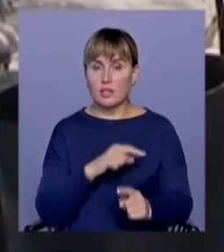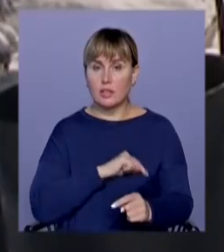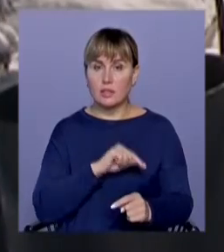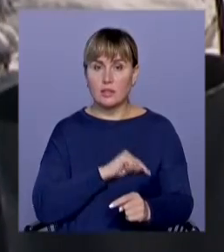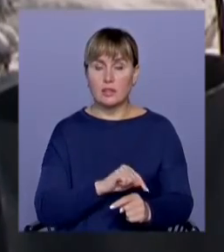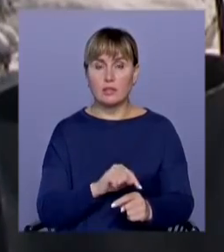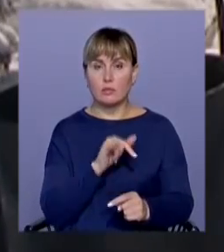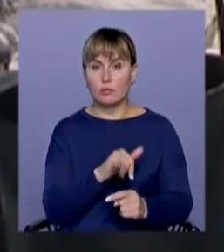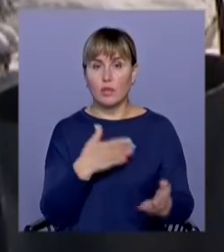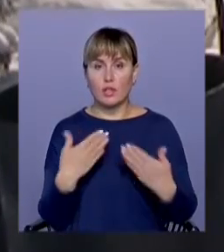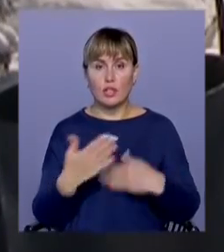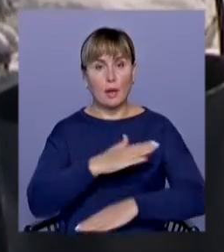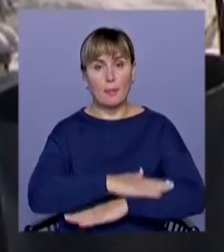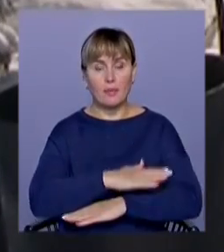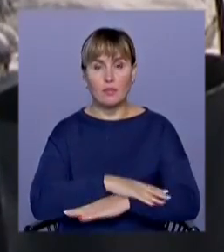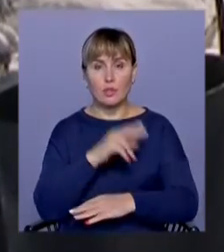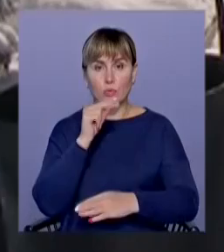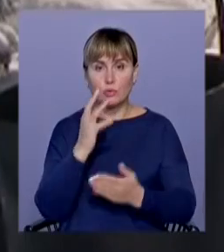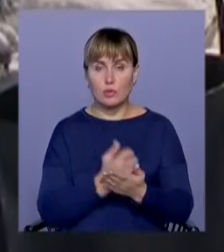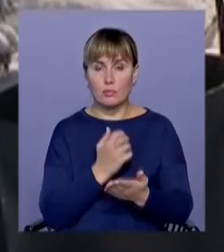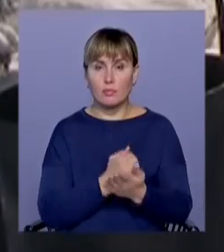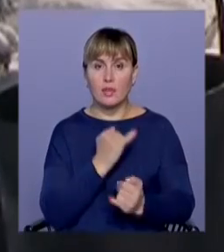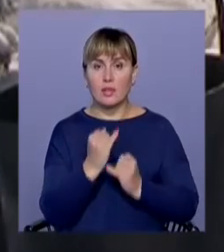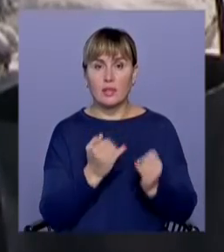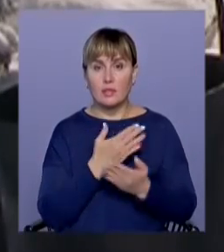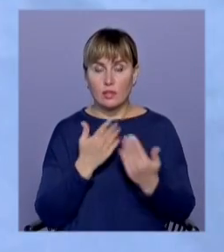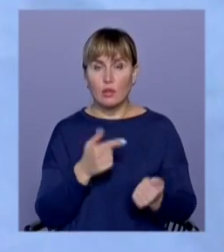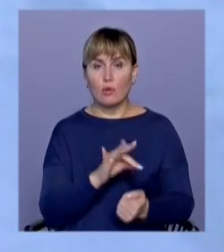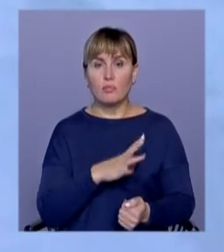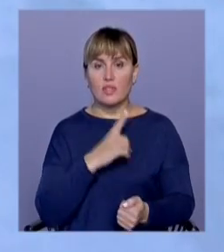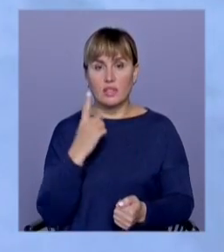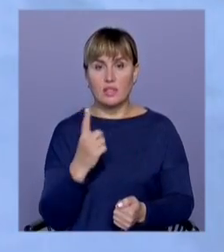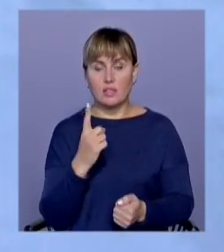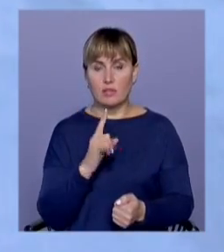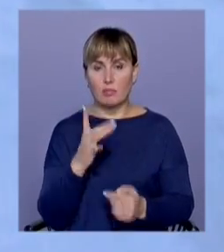Нареканий в отношении его поведения и успеваемости нет. Известно, что он был единственным ребенком в семье.